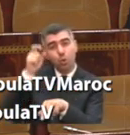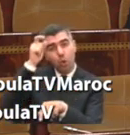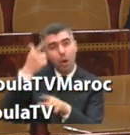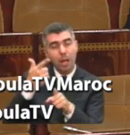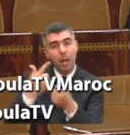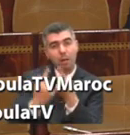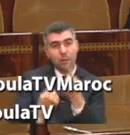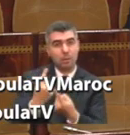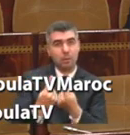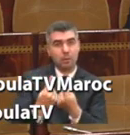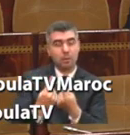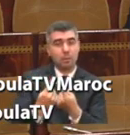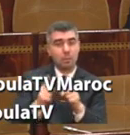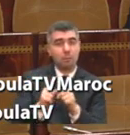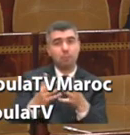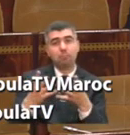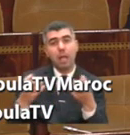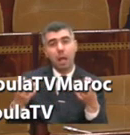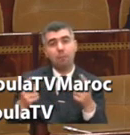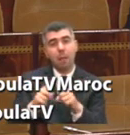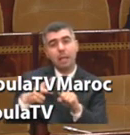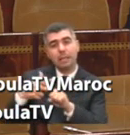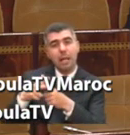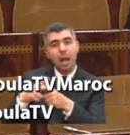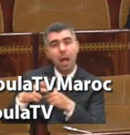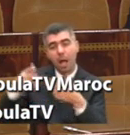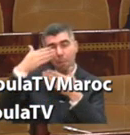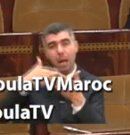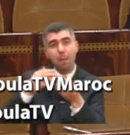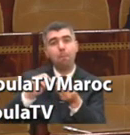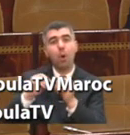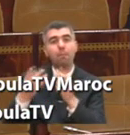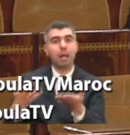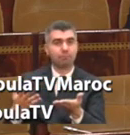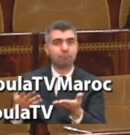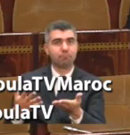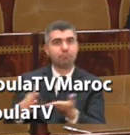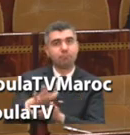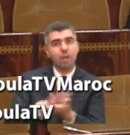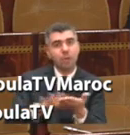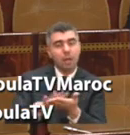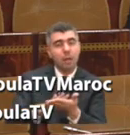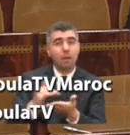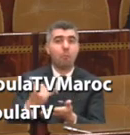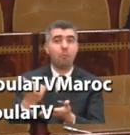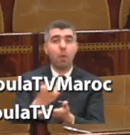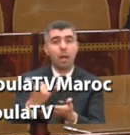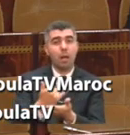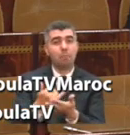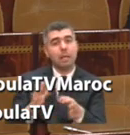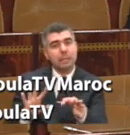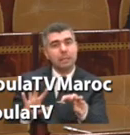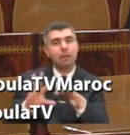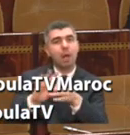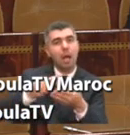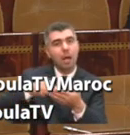هو يعني أنه تجعل أنه كثير من الصناعات الوطنية اللي في محنة كبيرة جدا. أنا تنظن أنه خصنا لابد نراجعوا هذه الاتفاقية في